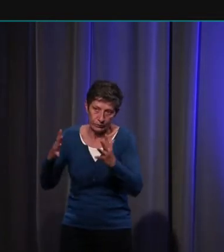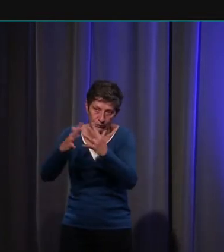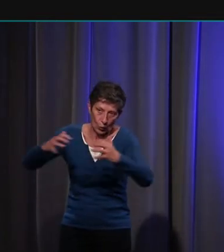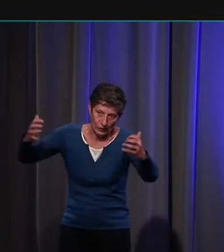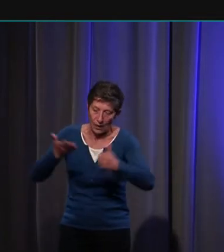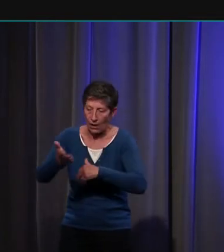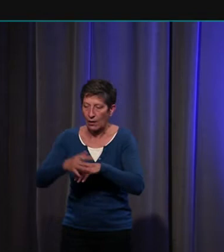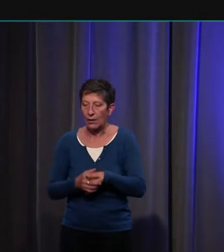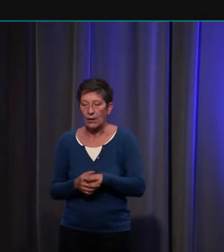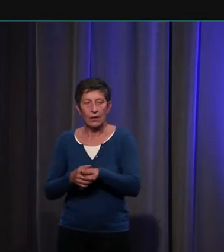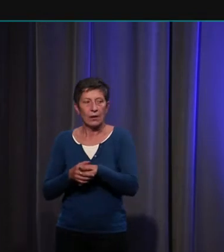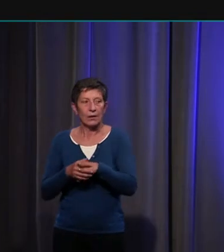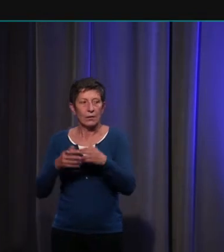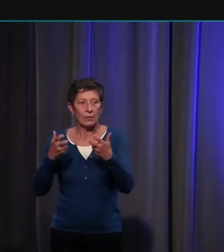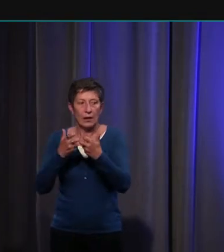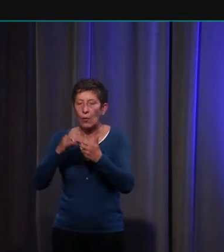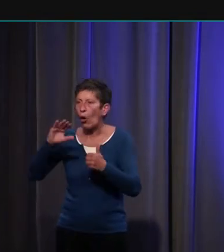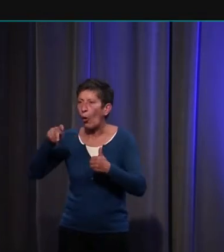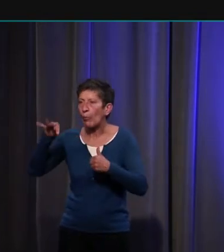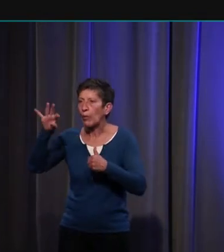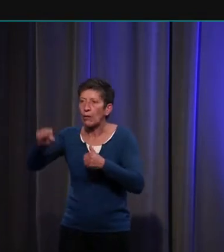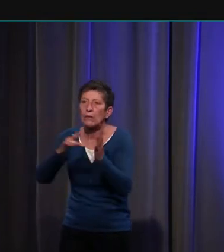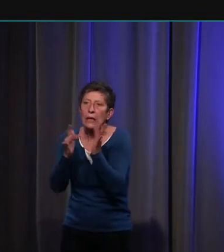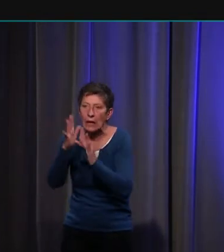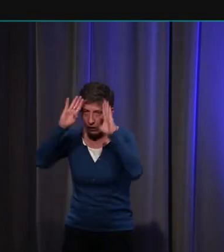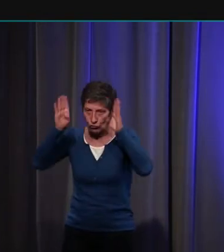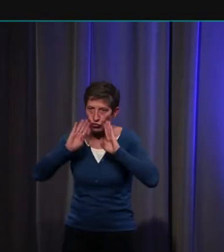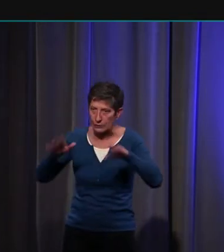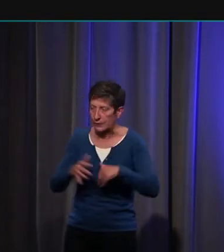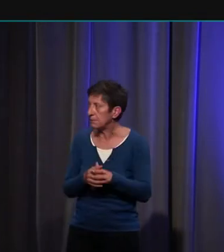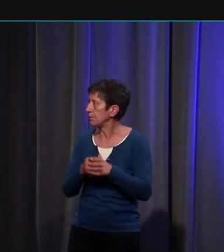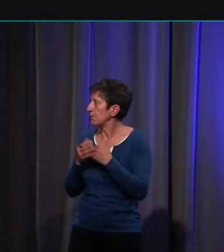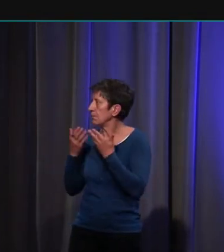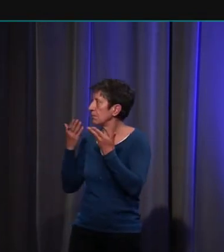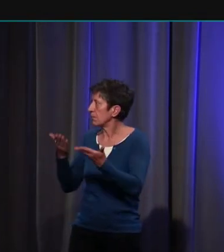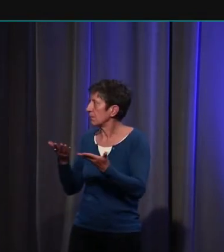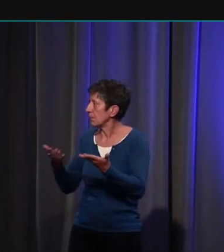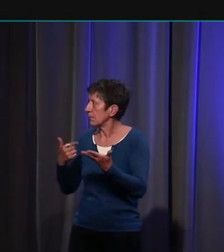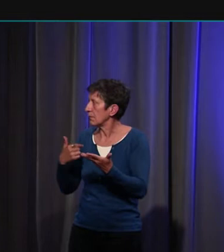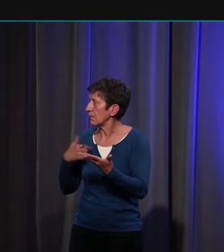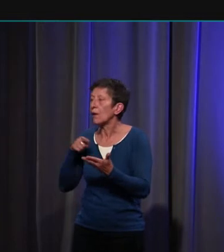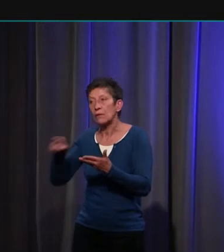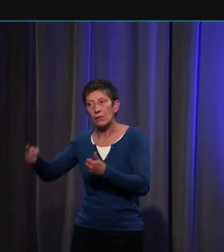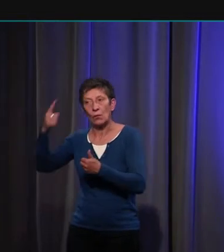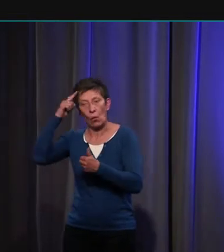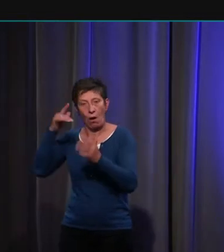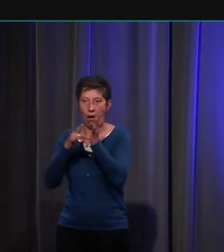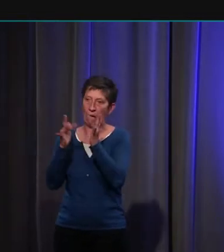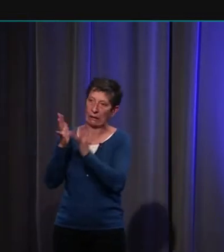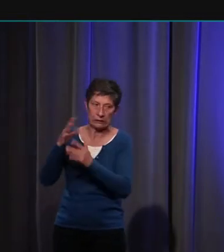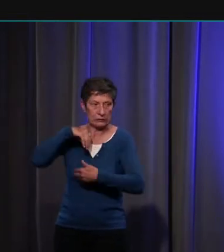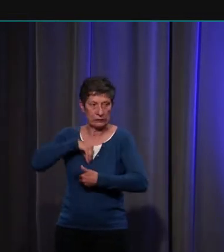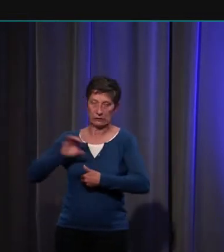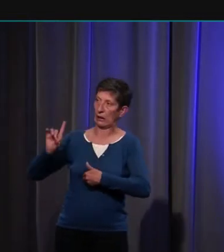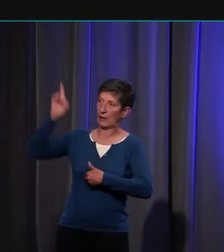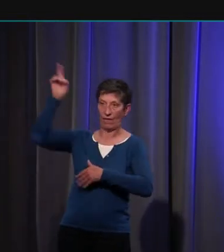patriarcat copte d'égypte donc on les appelle monophysites il ne croit qu'une seule nature du christ la nature divine or c'est faux a